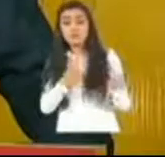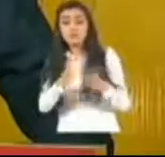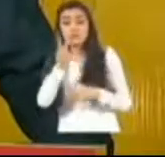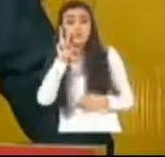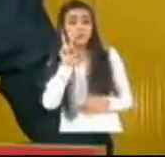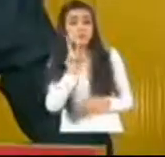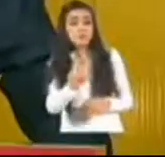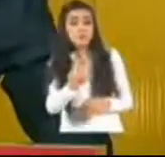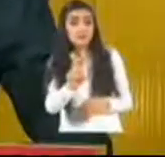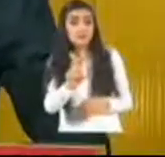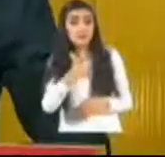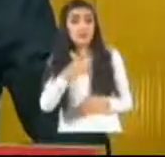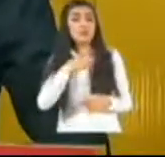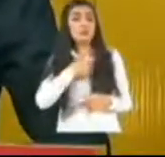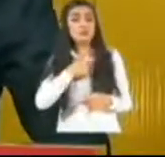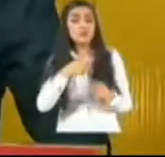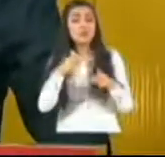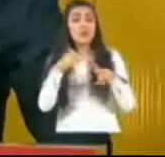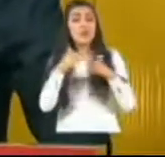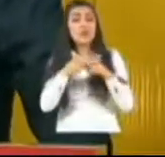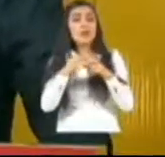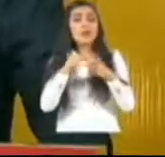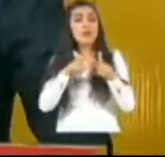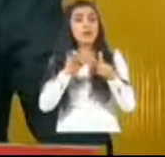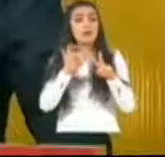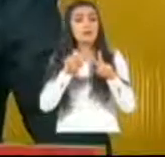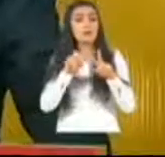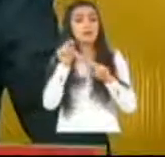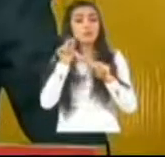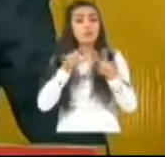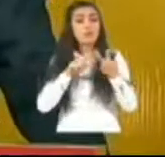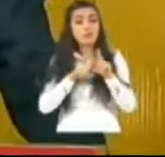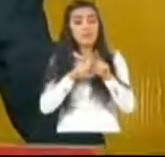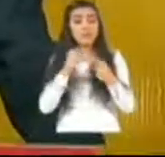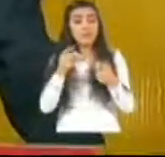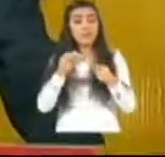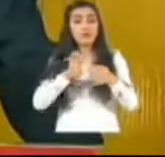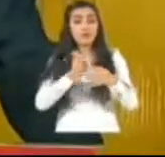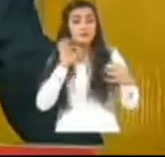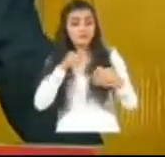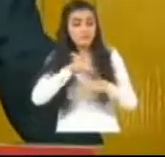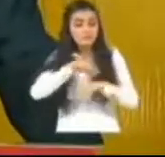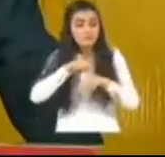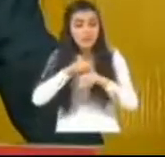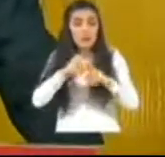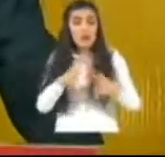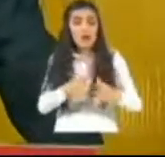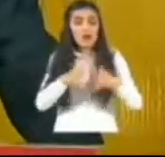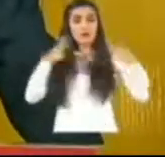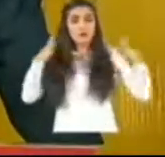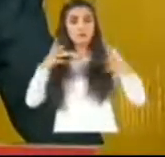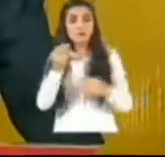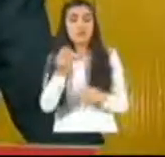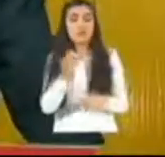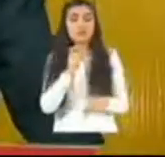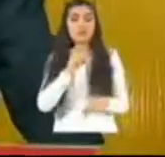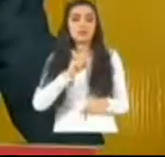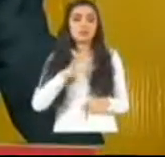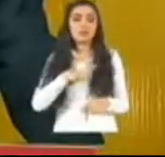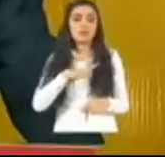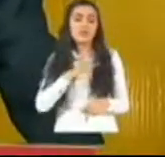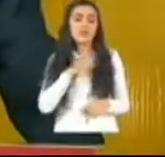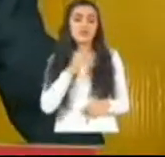göstericiliğinde sosyoekonomik meselelere yönelik çözüm üretme kabiliyetini arttırmaya çok ihtiyaç